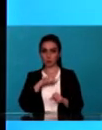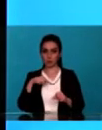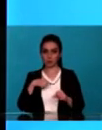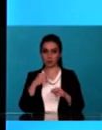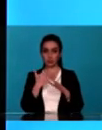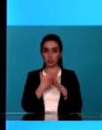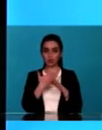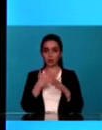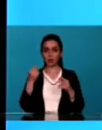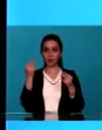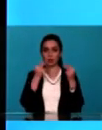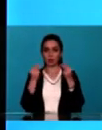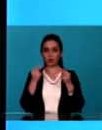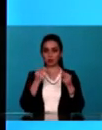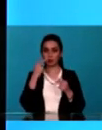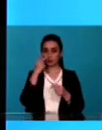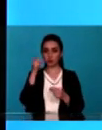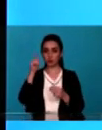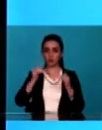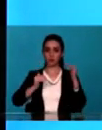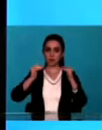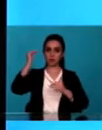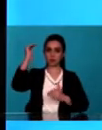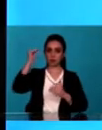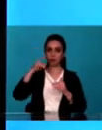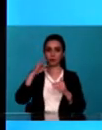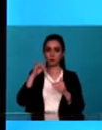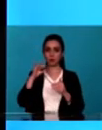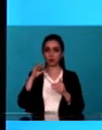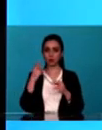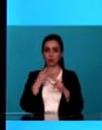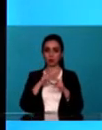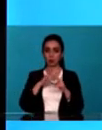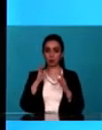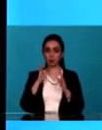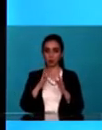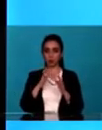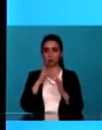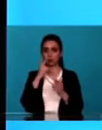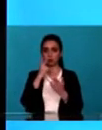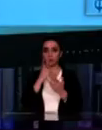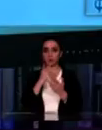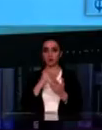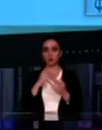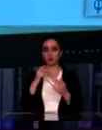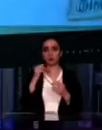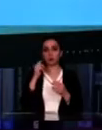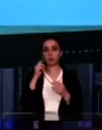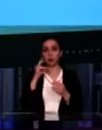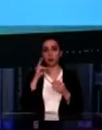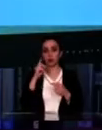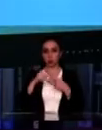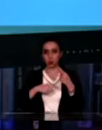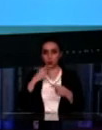помощью графических средств. Но заметьте, высота элементов при этом у нас будет фиксированная. И в следующем